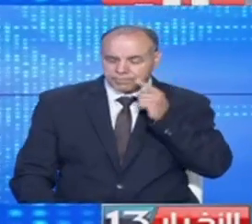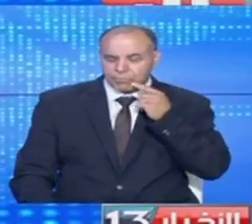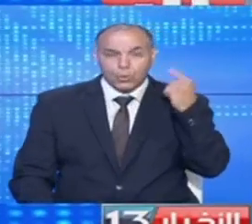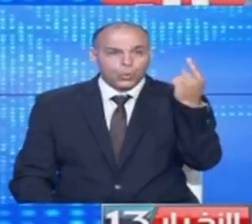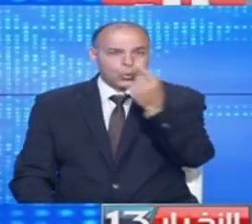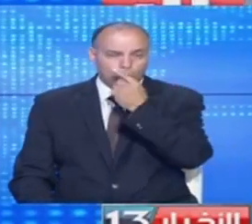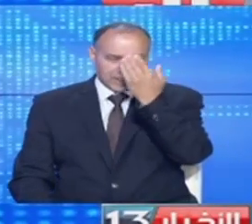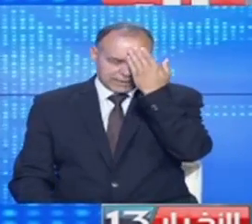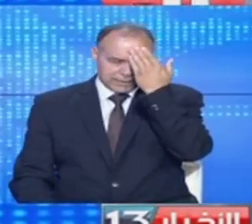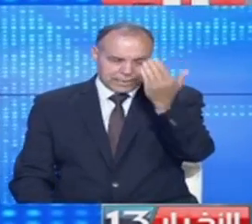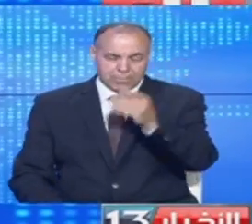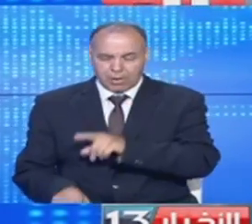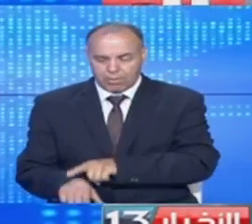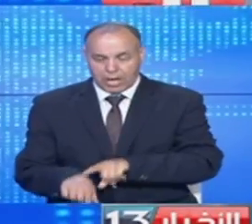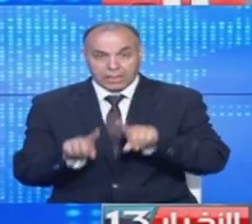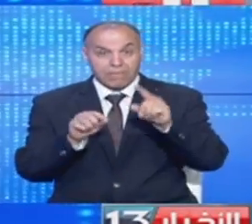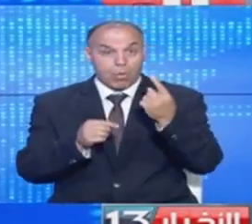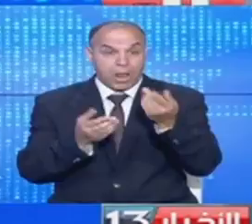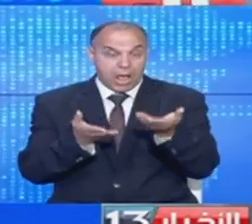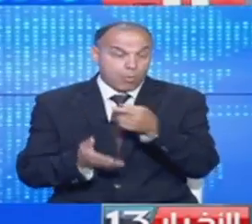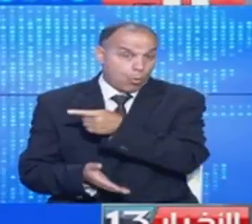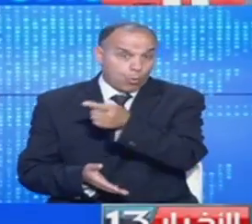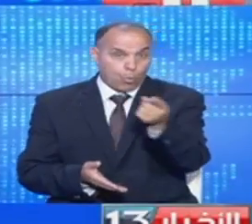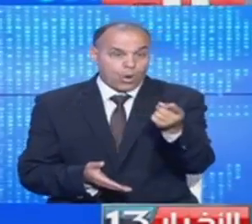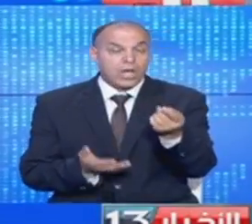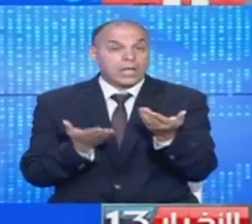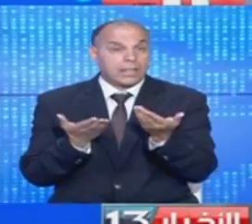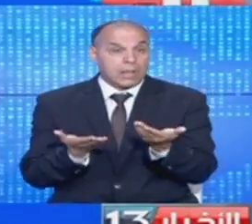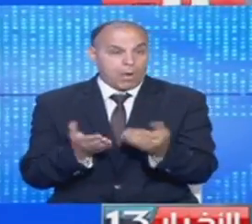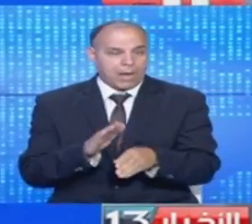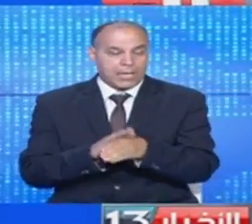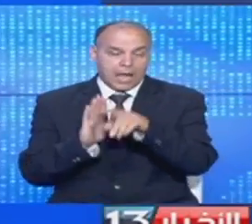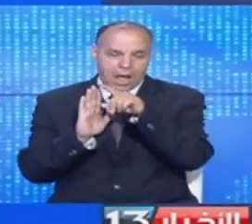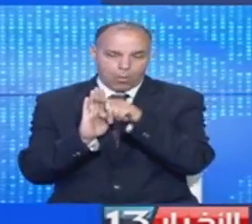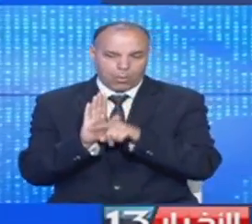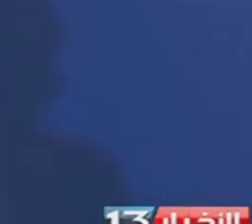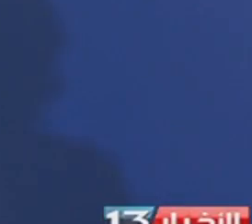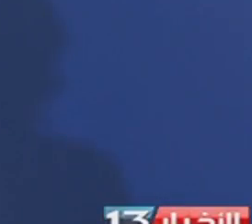نشرة الظهر للأخبار من القناة الوطنية الأولى، أهلا بكم مشاهدين، والبداية بالعناوين.